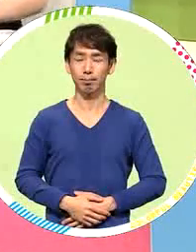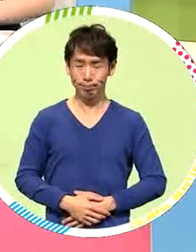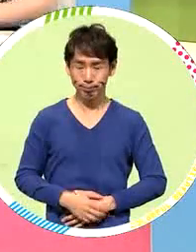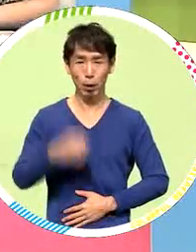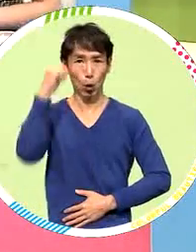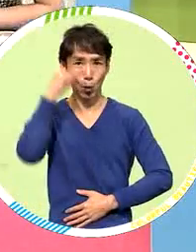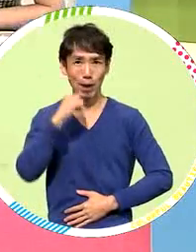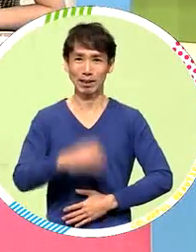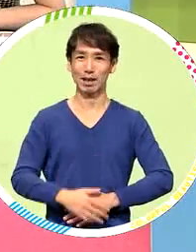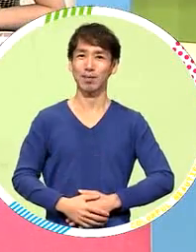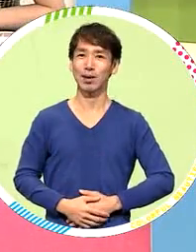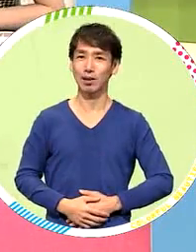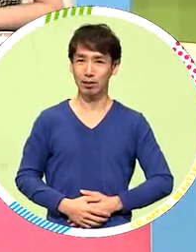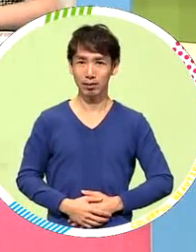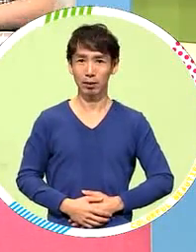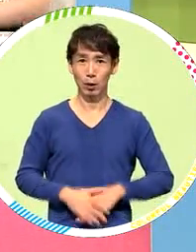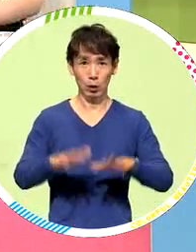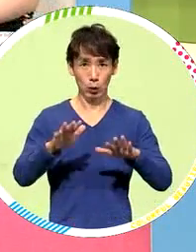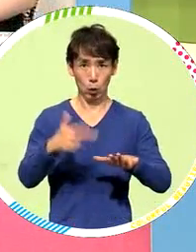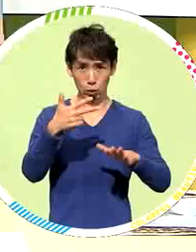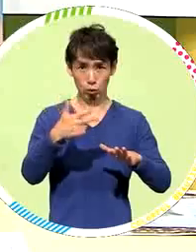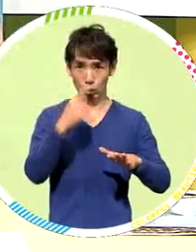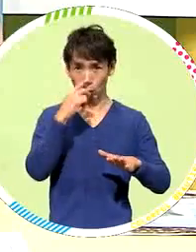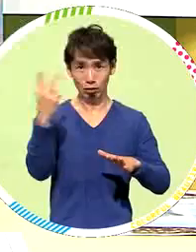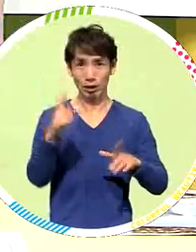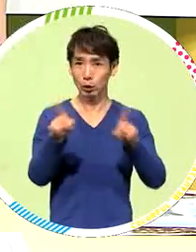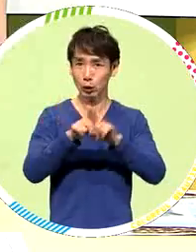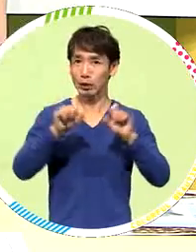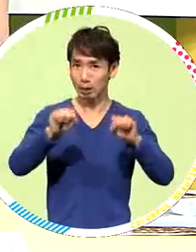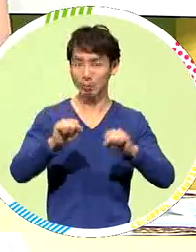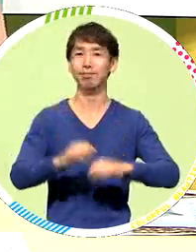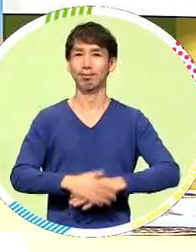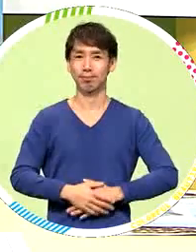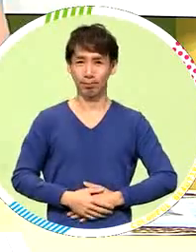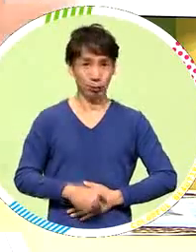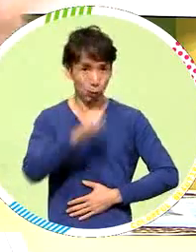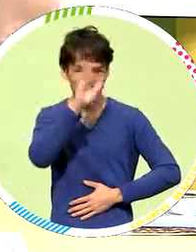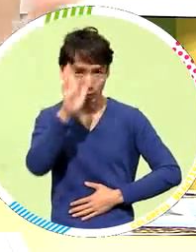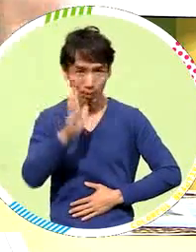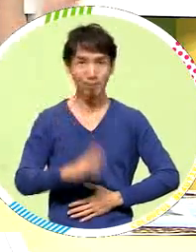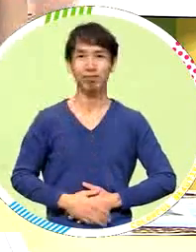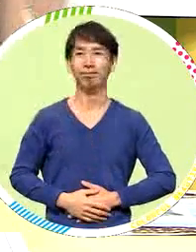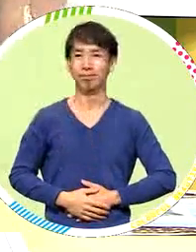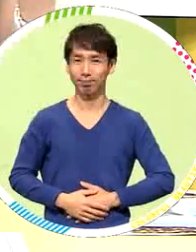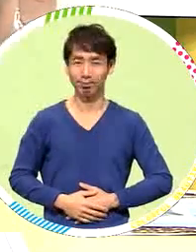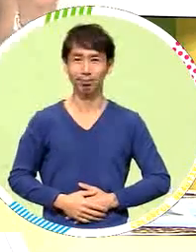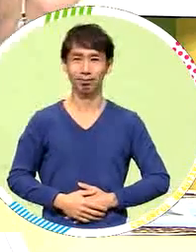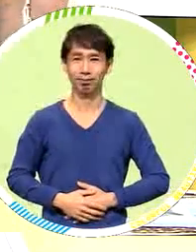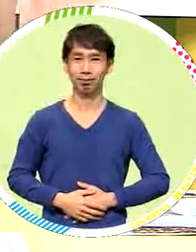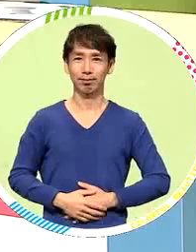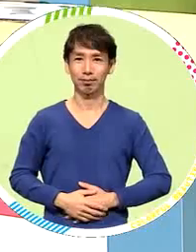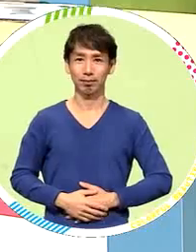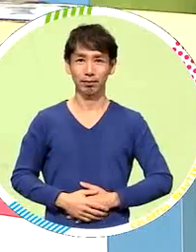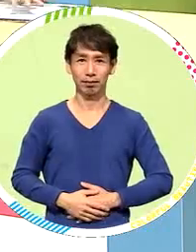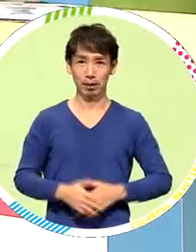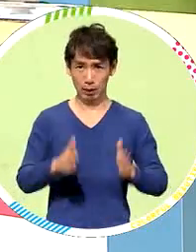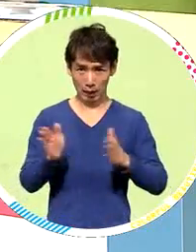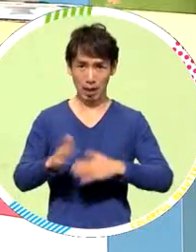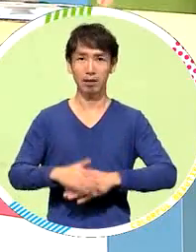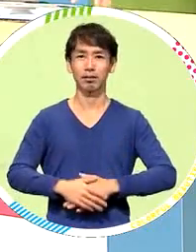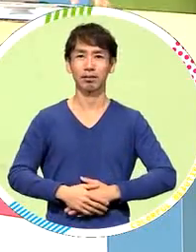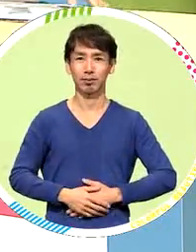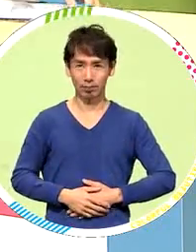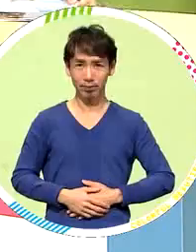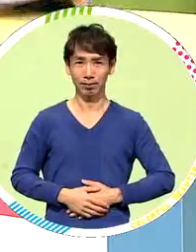おはようございまーすん c はこの2人と一緒にお送りしますよろしくお願いますじゃあさあ早速